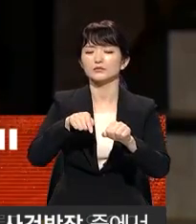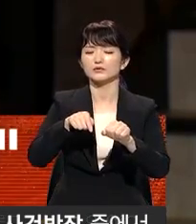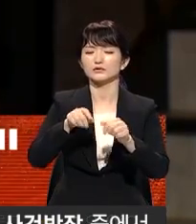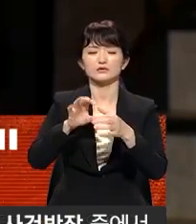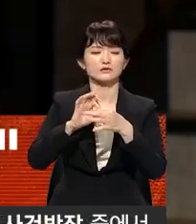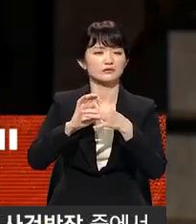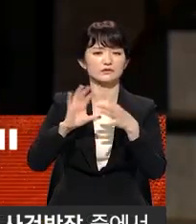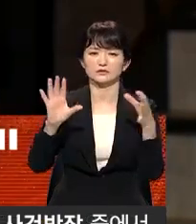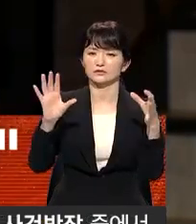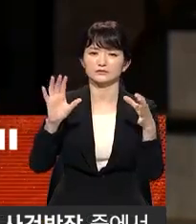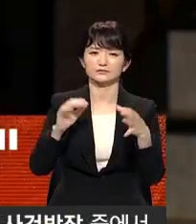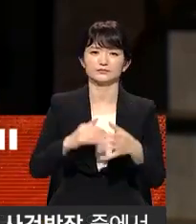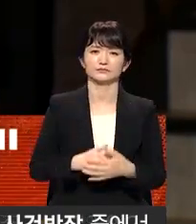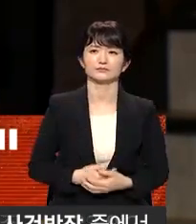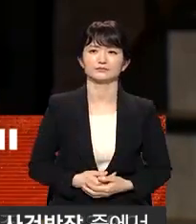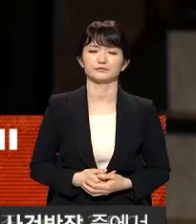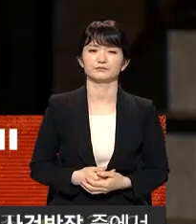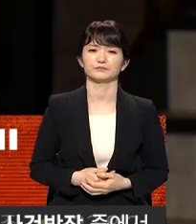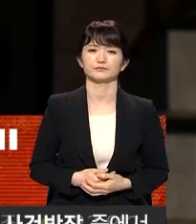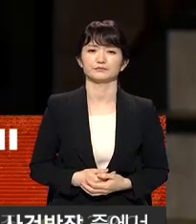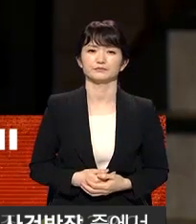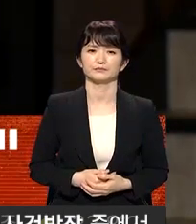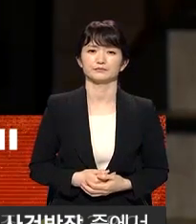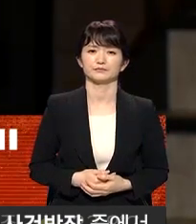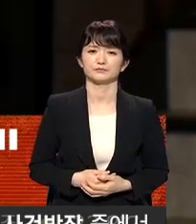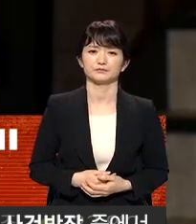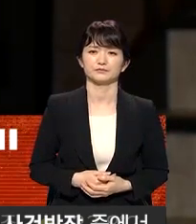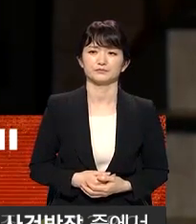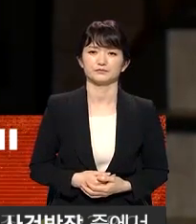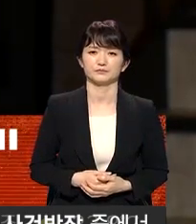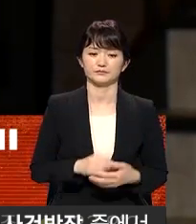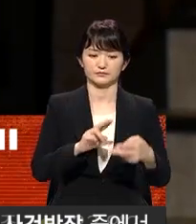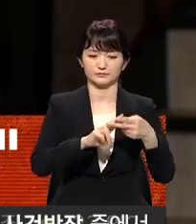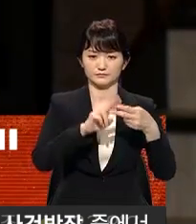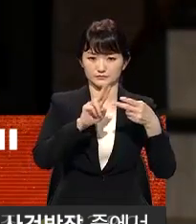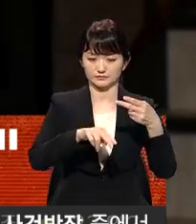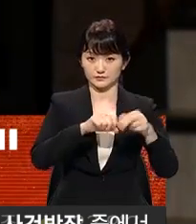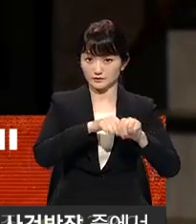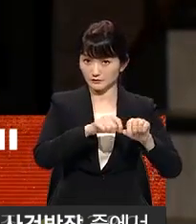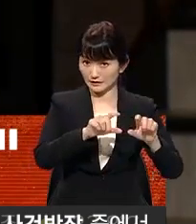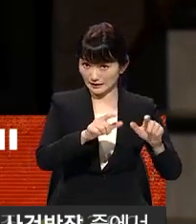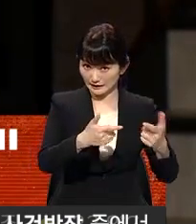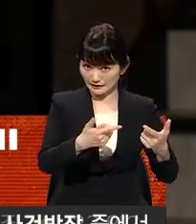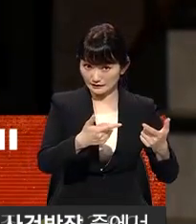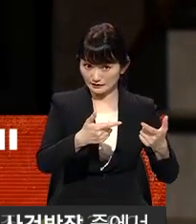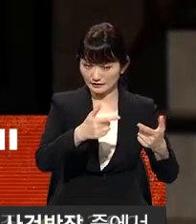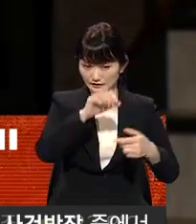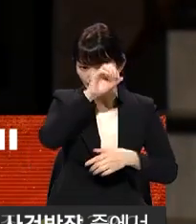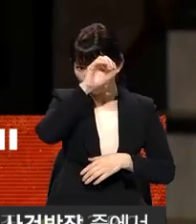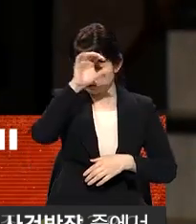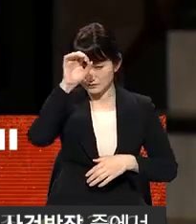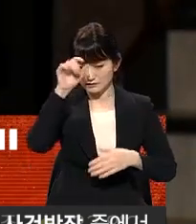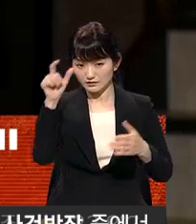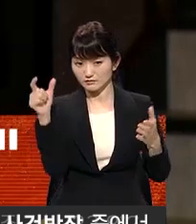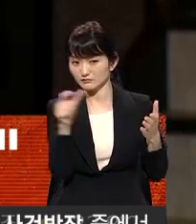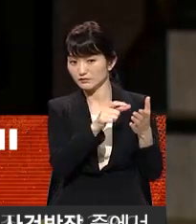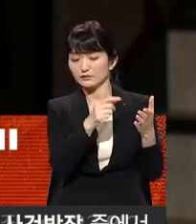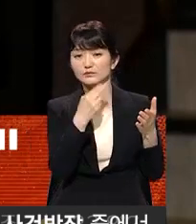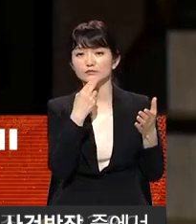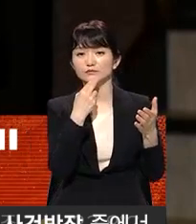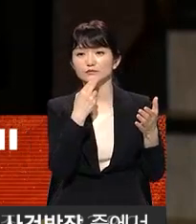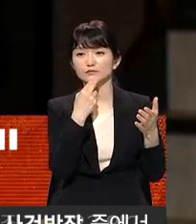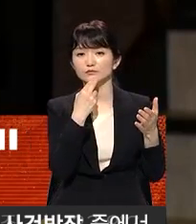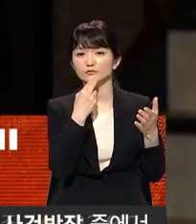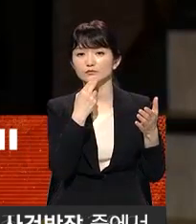않는다라고 하는 것이죠 그래서 실제로 이게 그 형사처벌이 아니고 이것이 정가로 남지 않기 때문에 이와